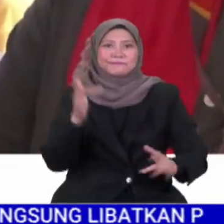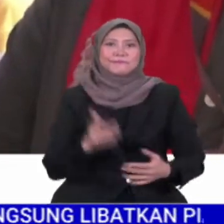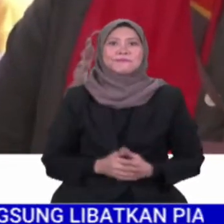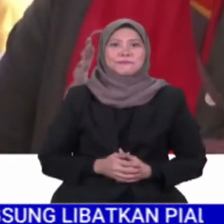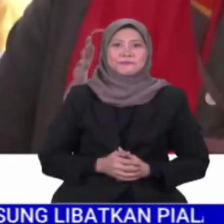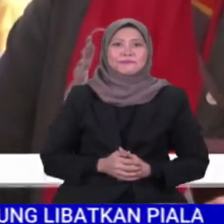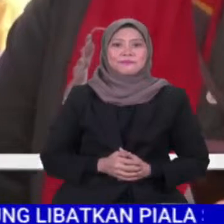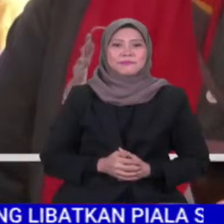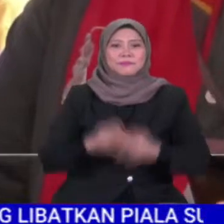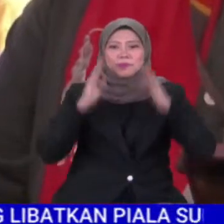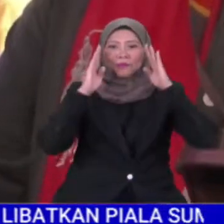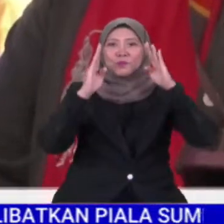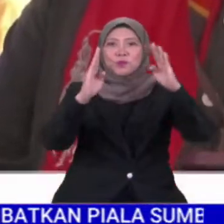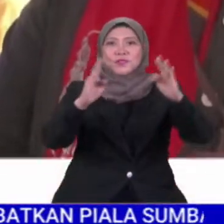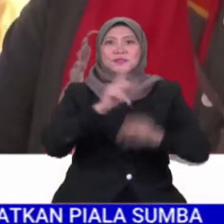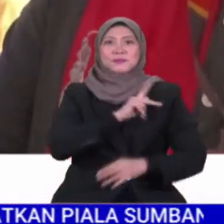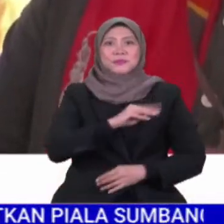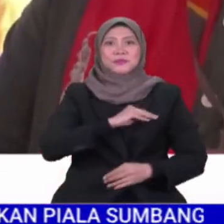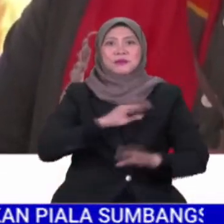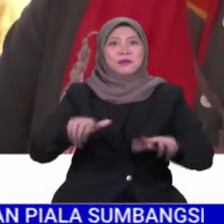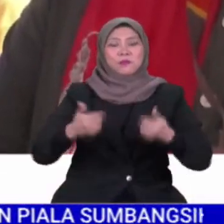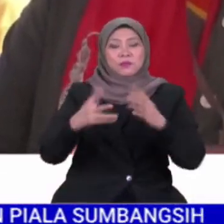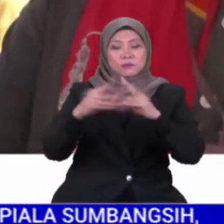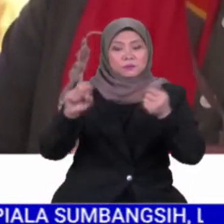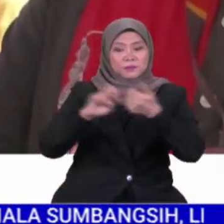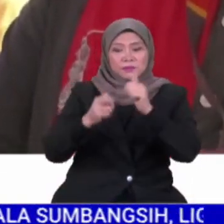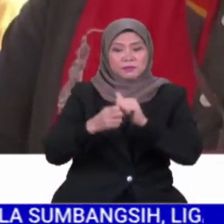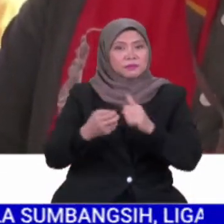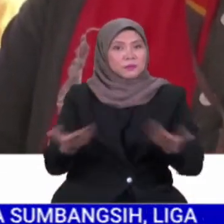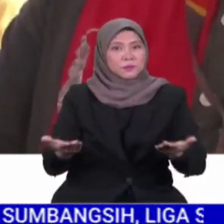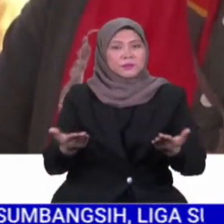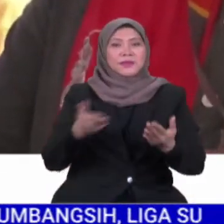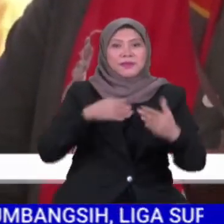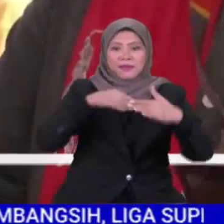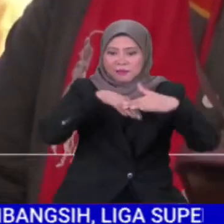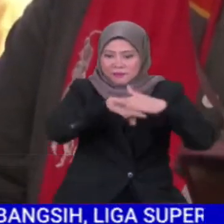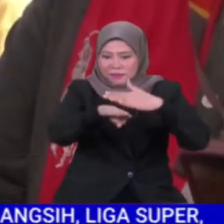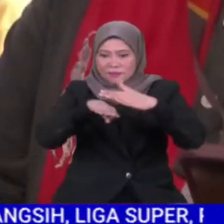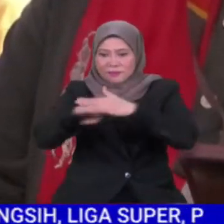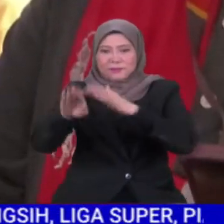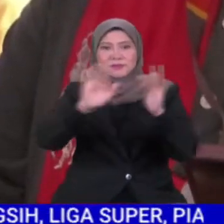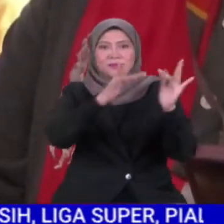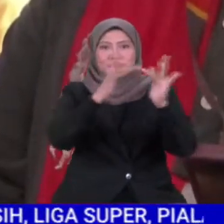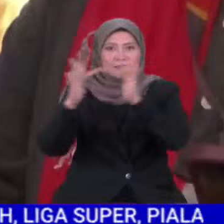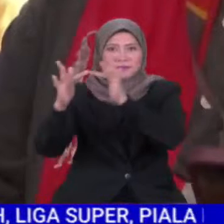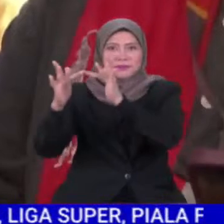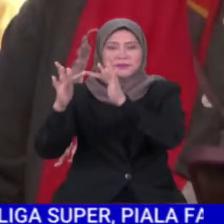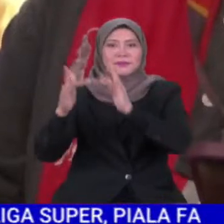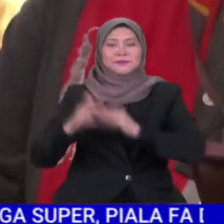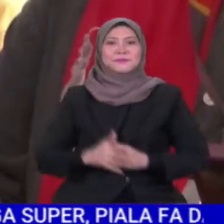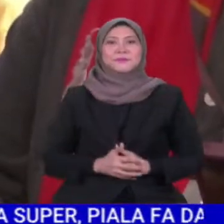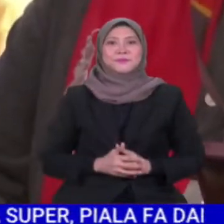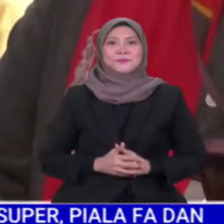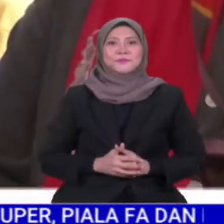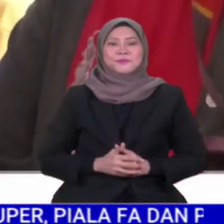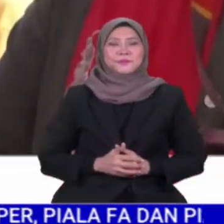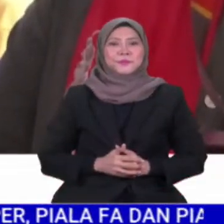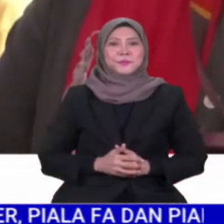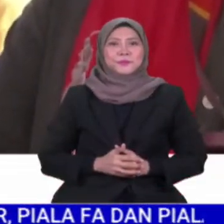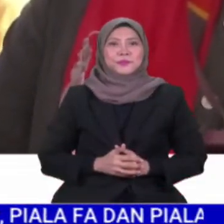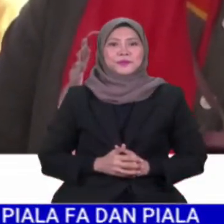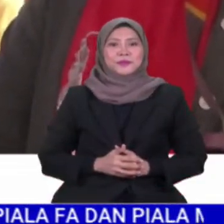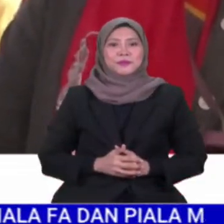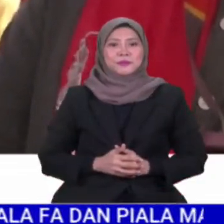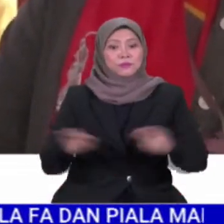Fokus kita, fokus kementerian adalah untuk menyelesaikan masalah akses internet, rangkaian internet, terutama